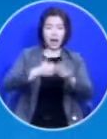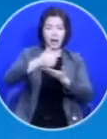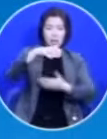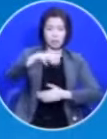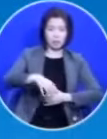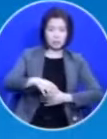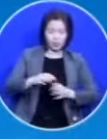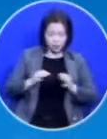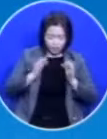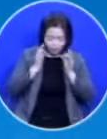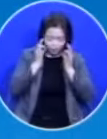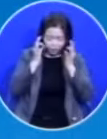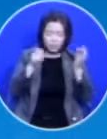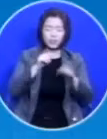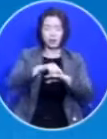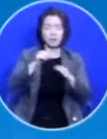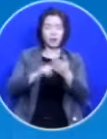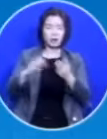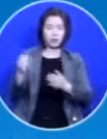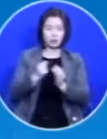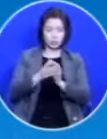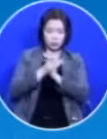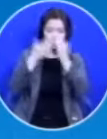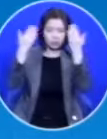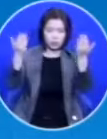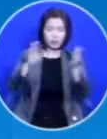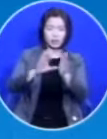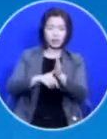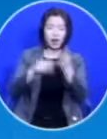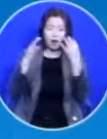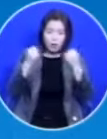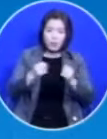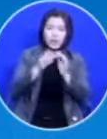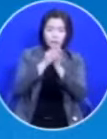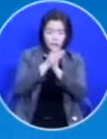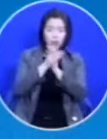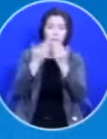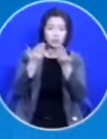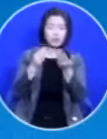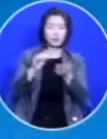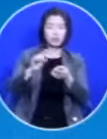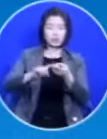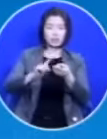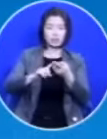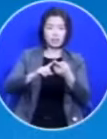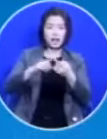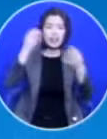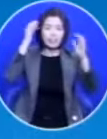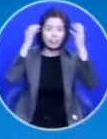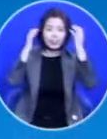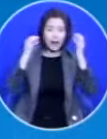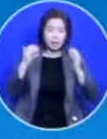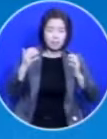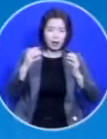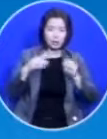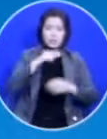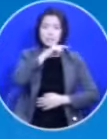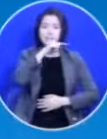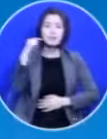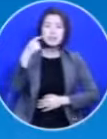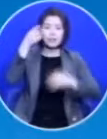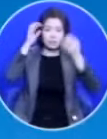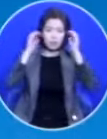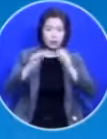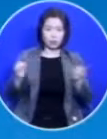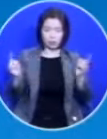간절한 마음으로 기도하실 때 얼마나 기도하셨을 핏방울처럼 바뀌었다고 아지